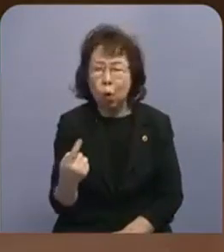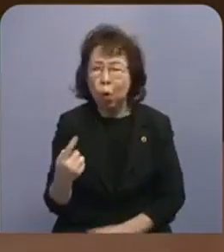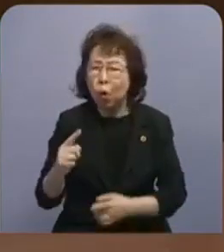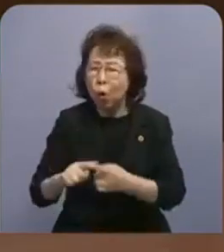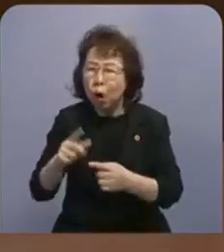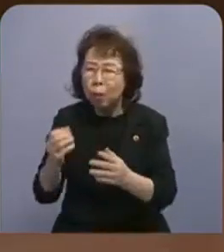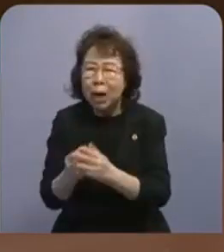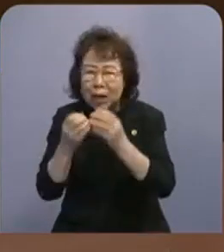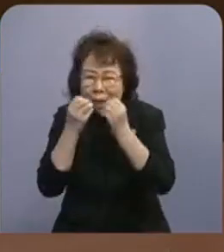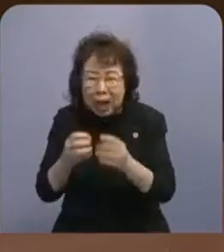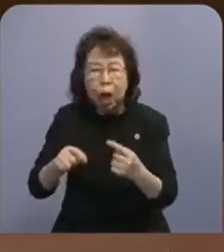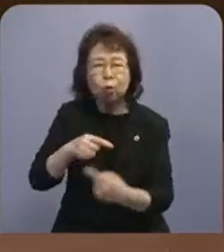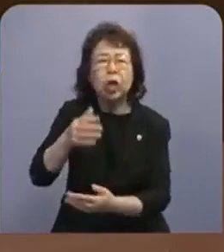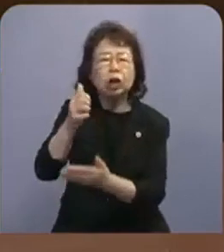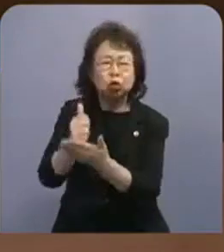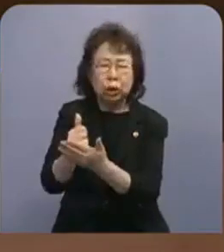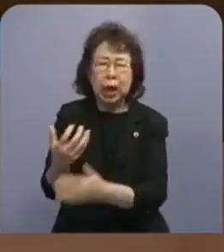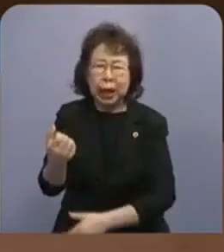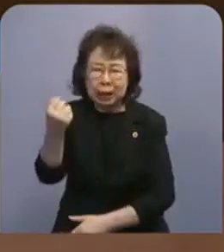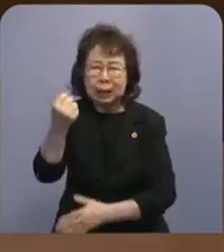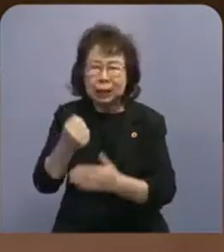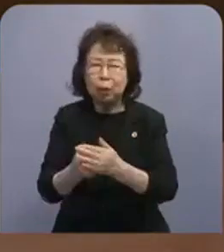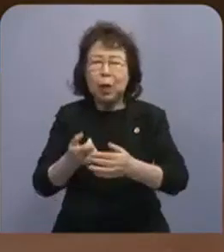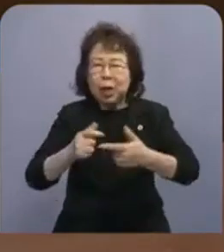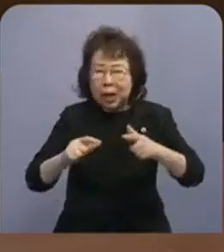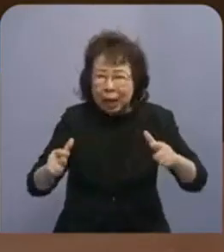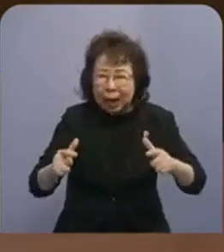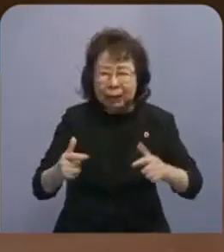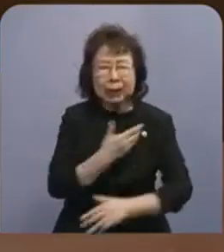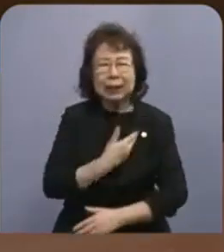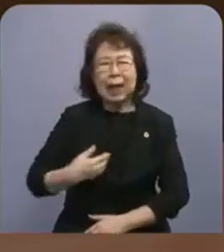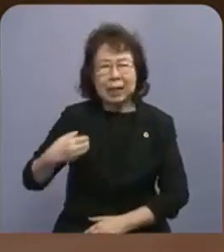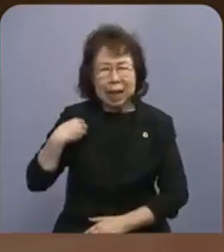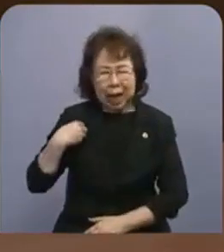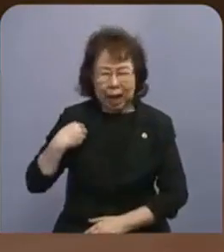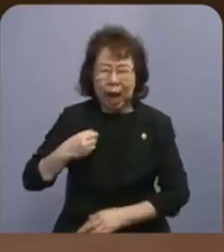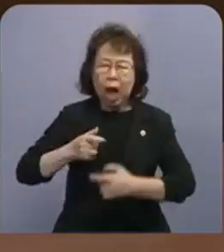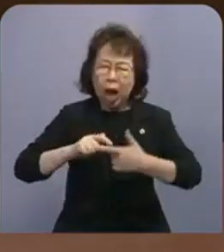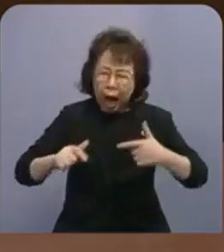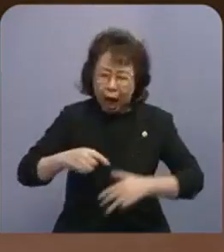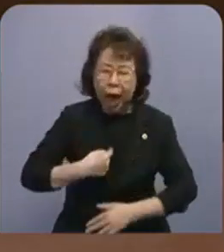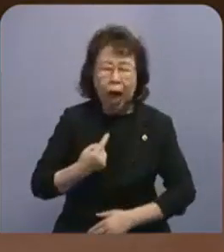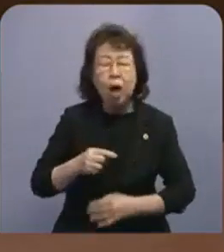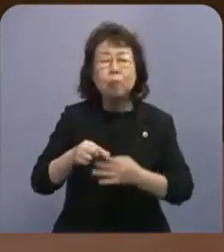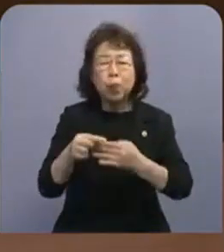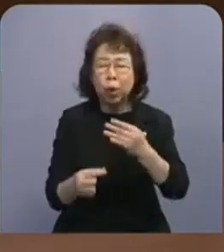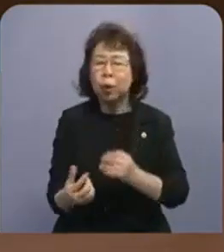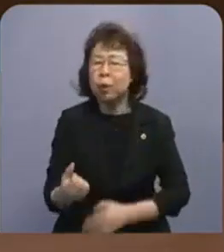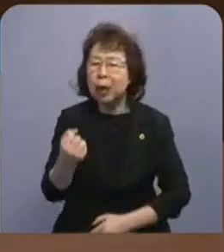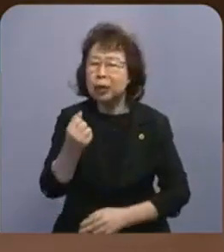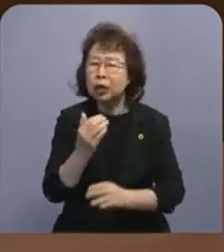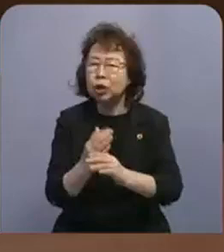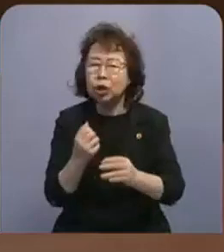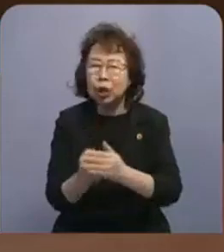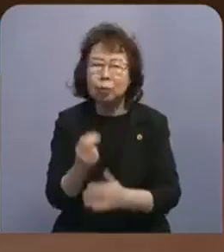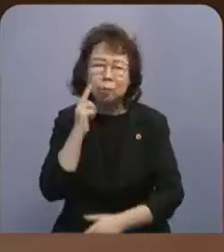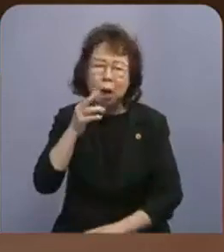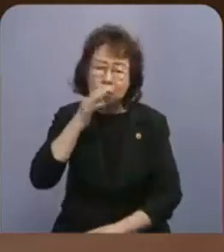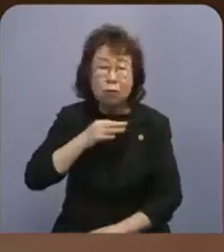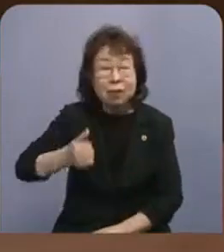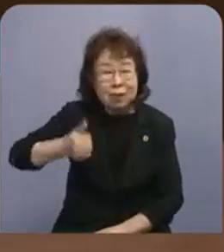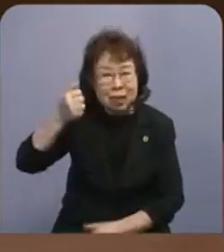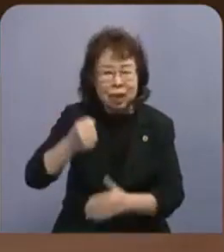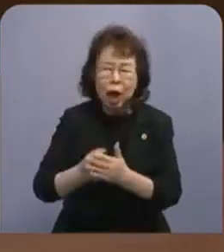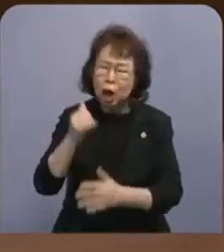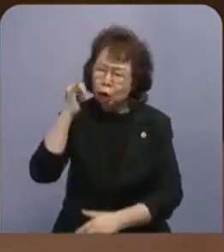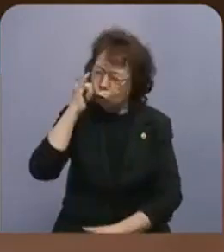운영주체로 역할을 하게 됨으로써 여러 가지 자체 지원 프로그램들과의 시너지를 통해 보다 더 좋은 사례를